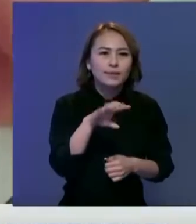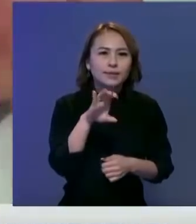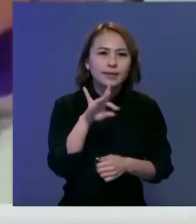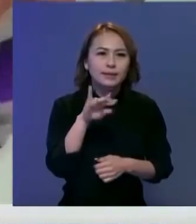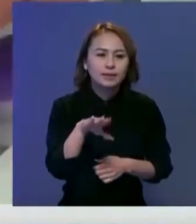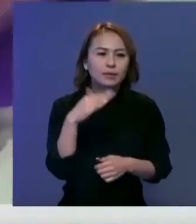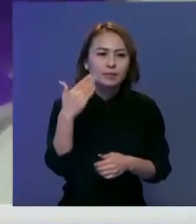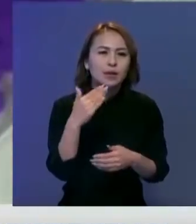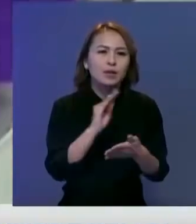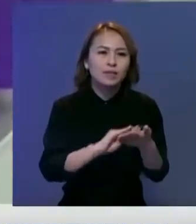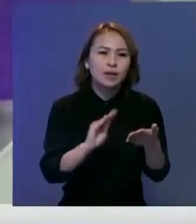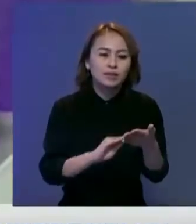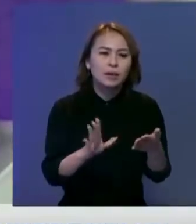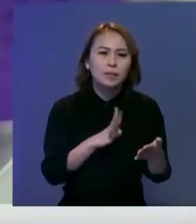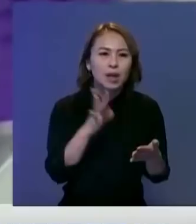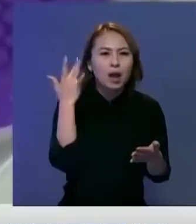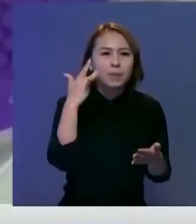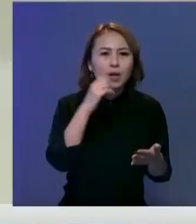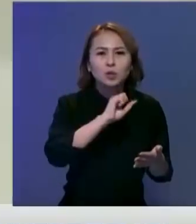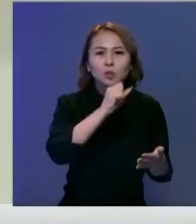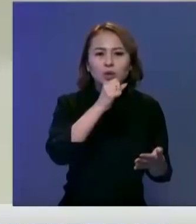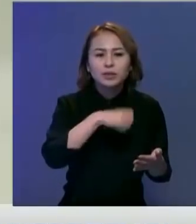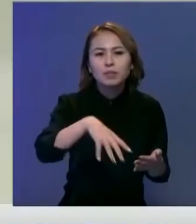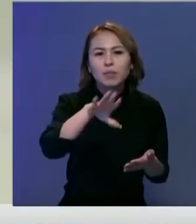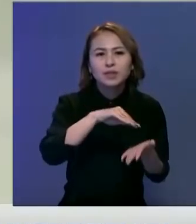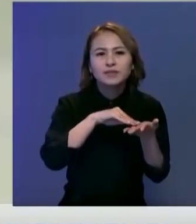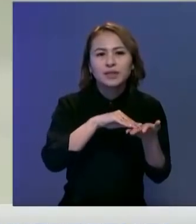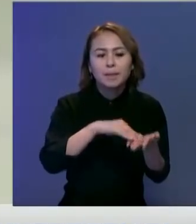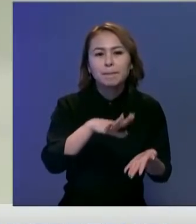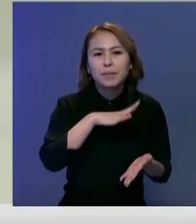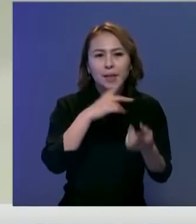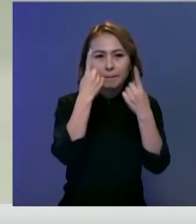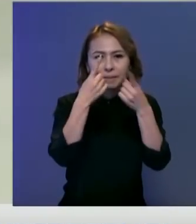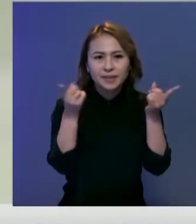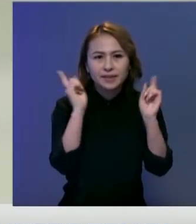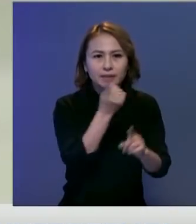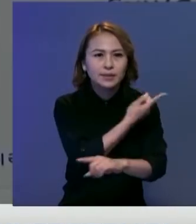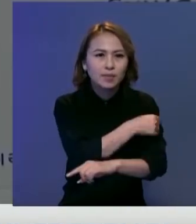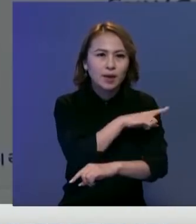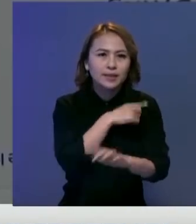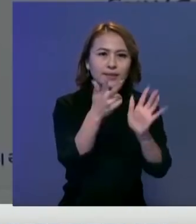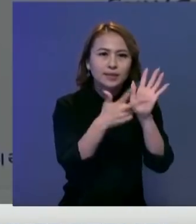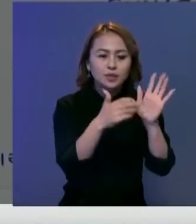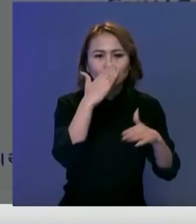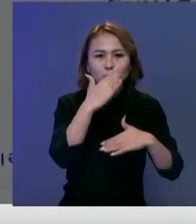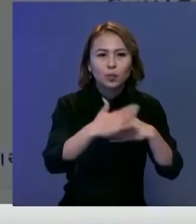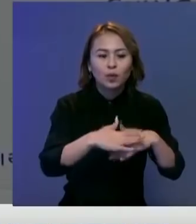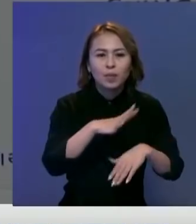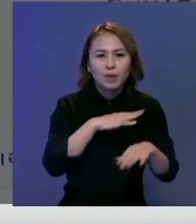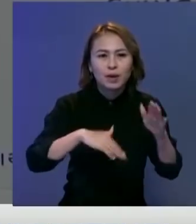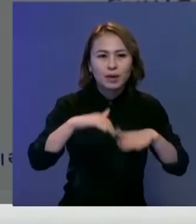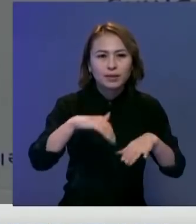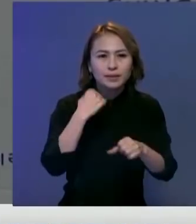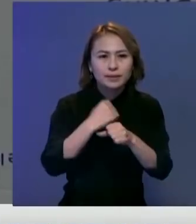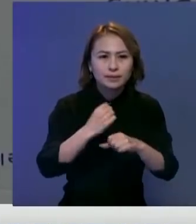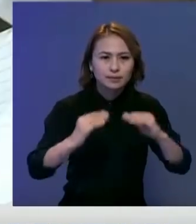Стрит Джорнал басылымы қабарлады. Америкалық журналистердің мәліметі бойынша Мексикадағы ем қанада 800-ге жуық қадам қолдан жасалған